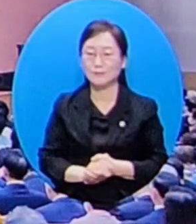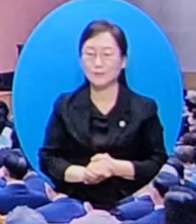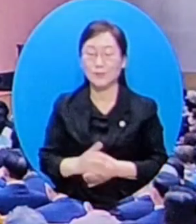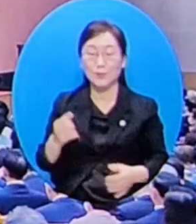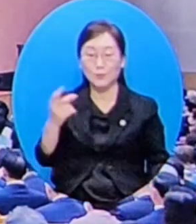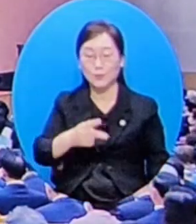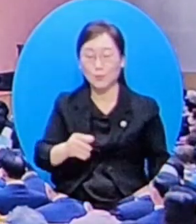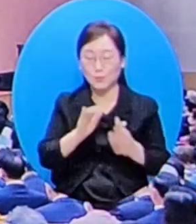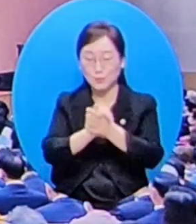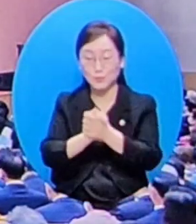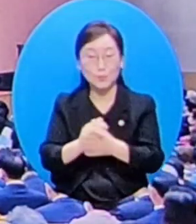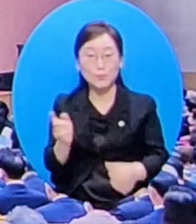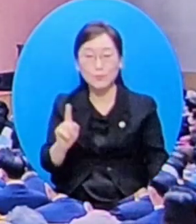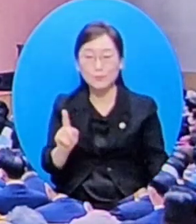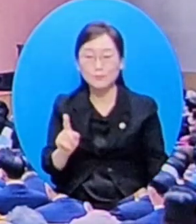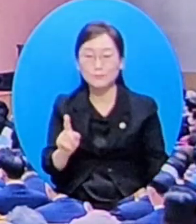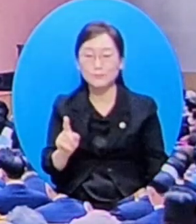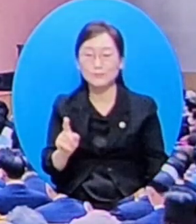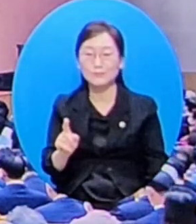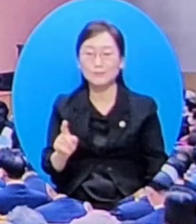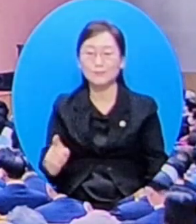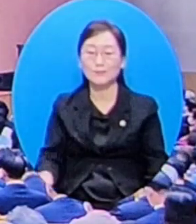나가서 우리가 겪게 될 것은